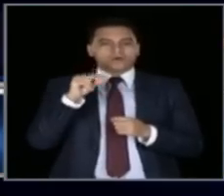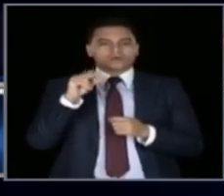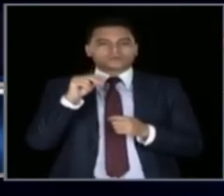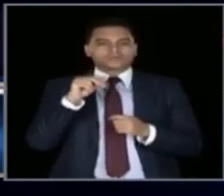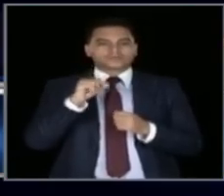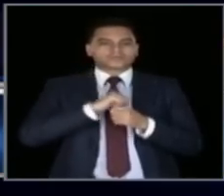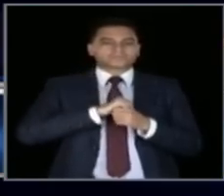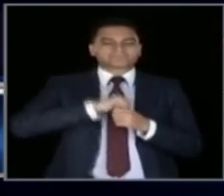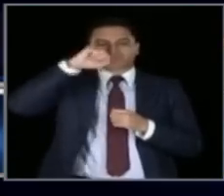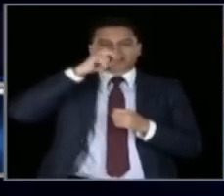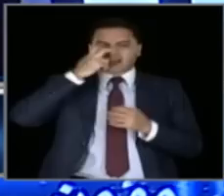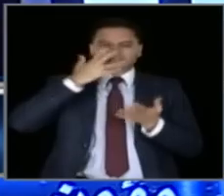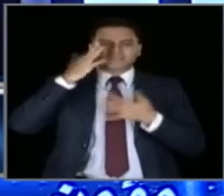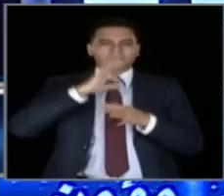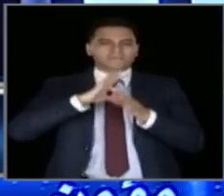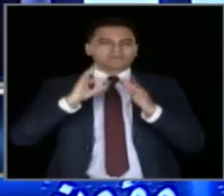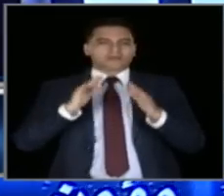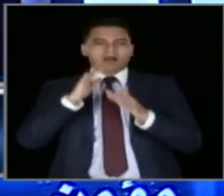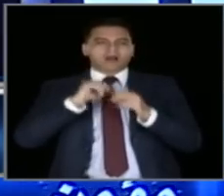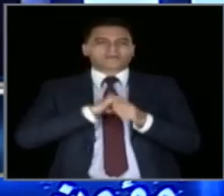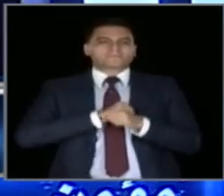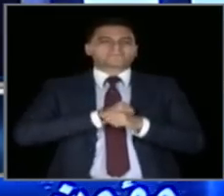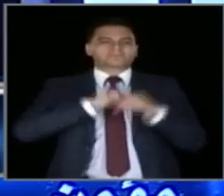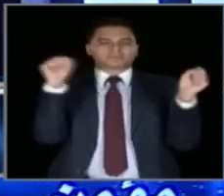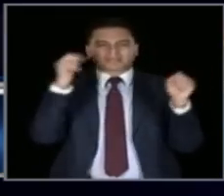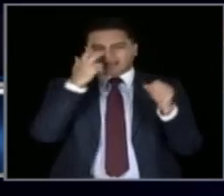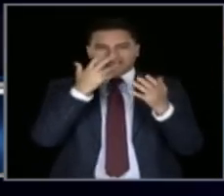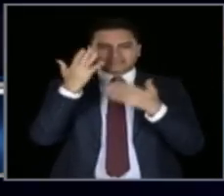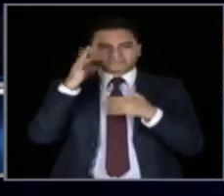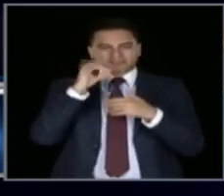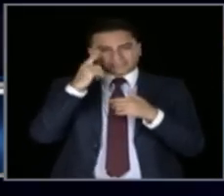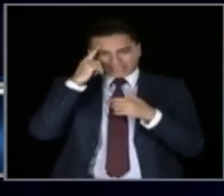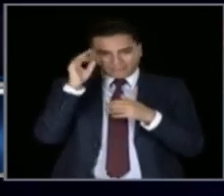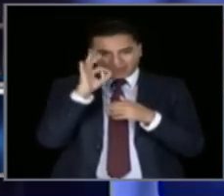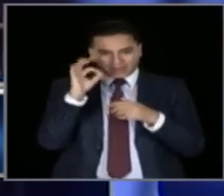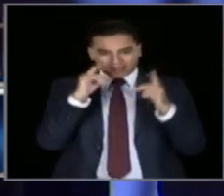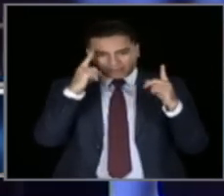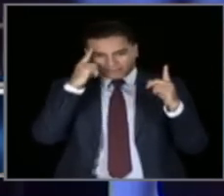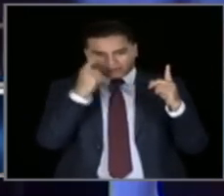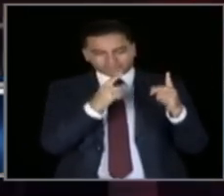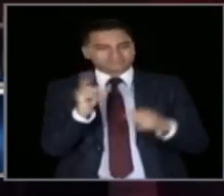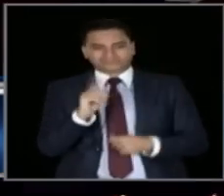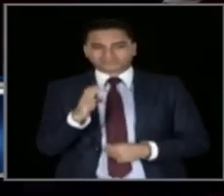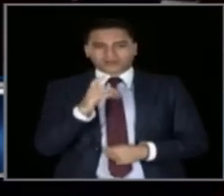بالرماد. مؤمن؟ اليابان. إجابة خاطئة.